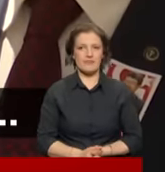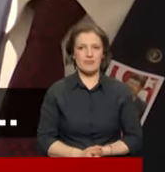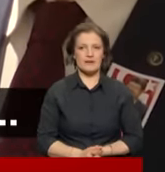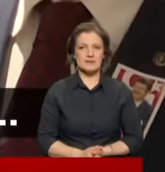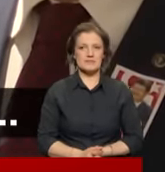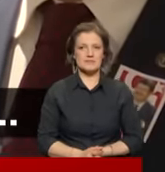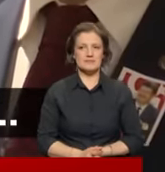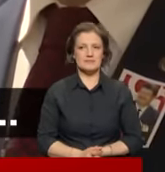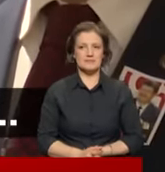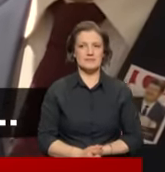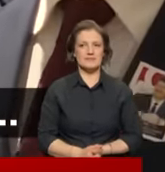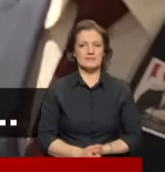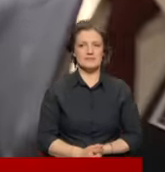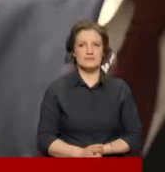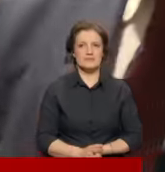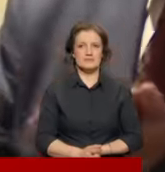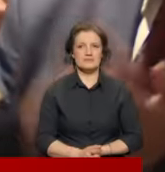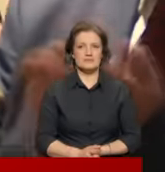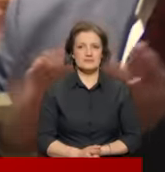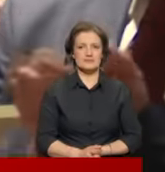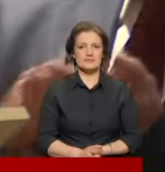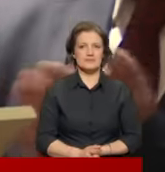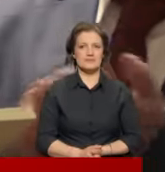güzel, zigzag yapmamak demiş.